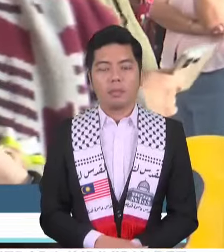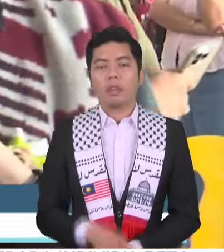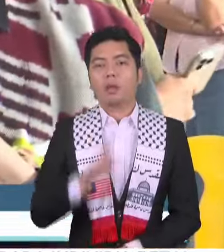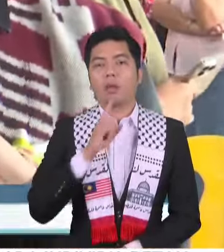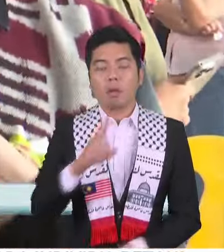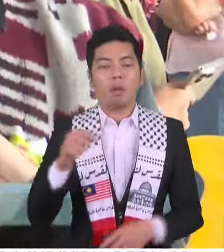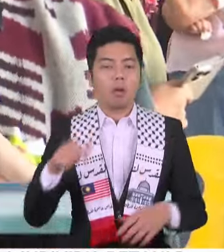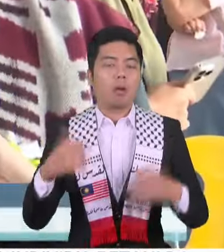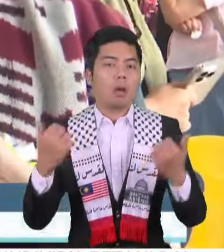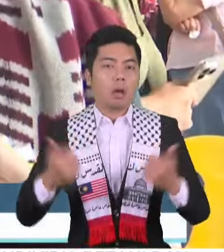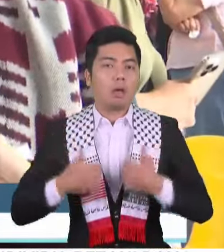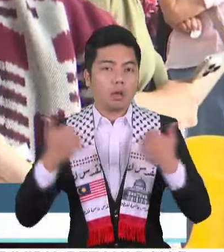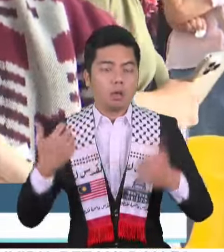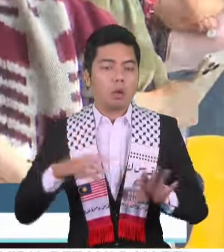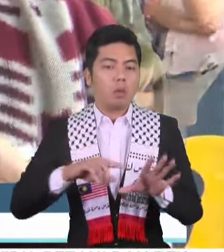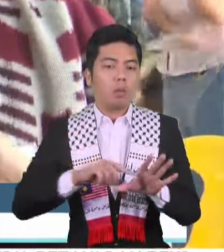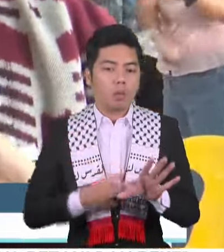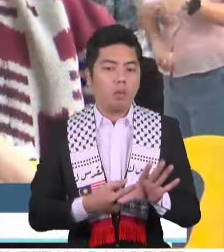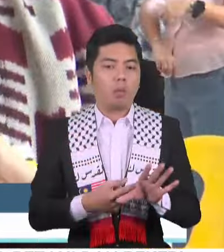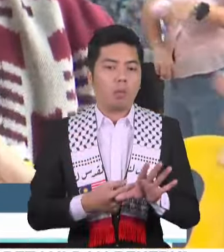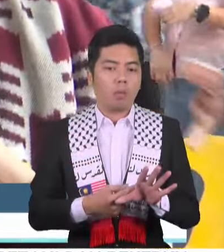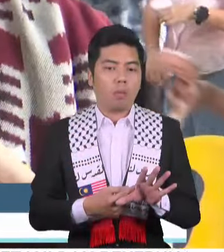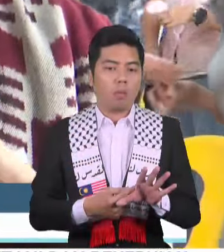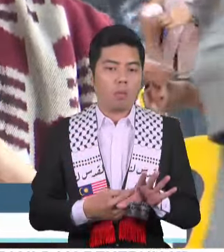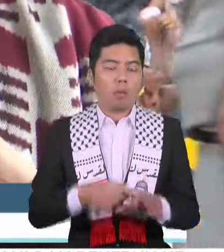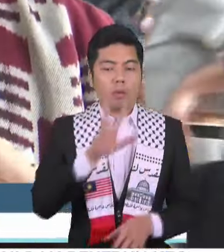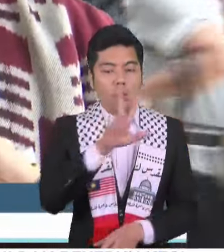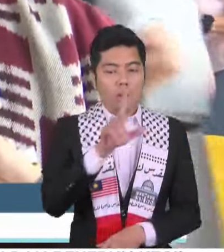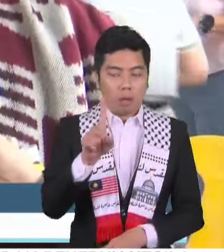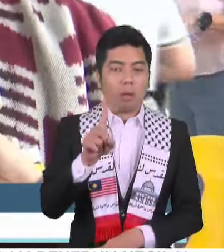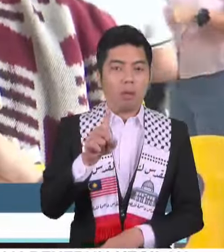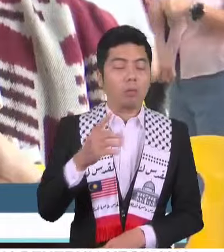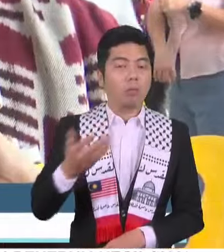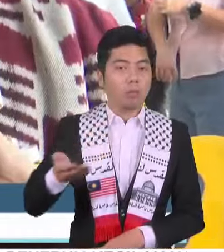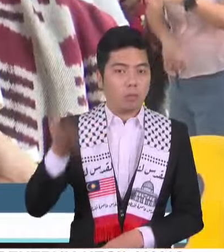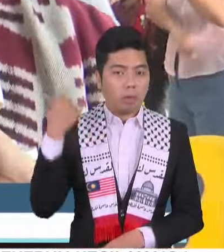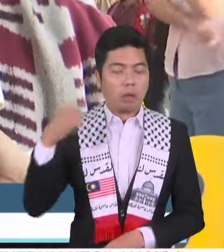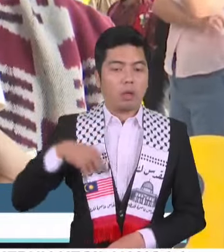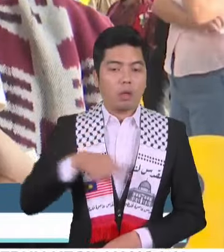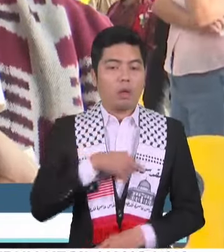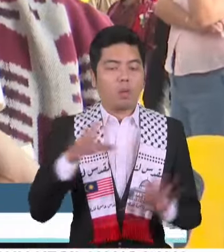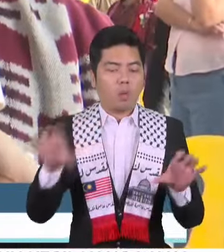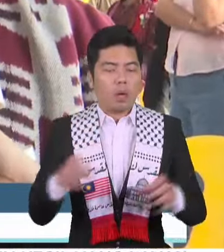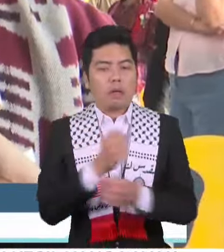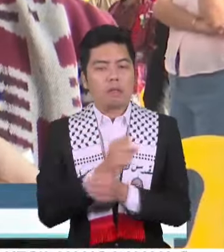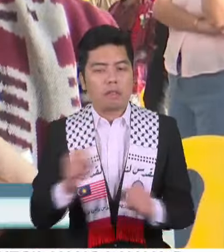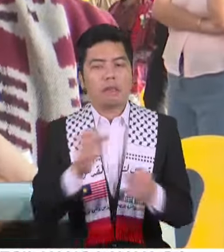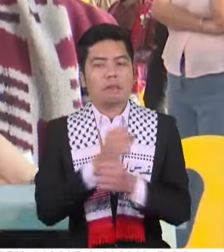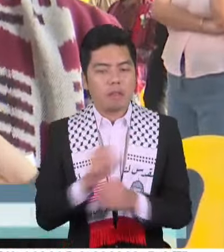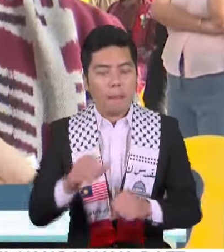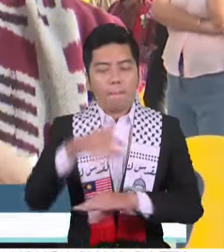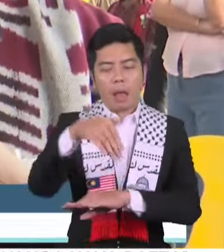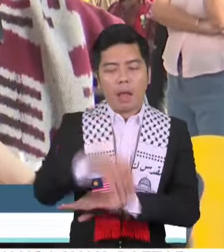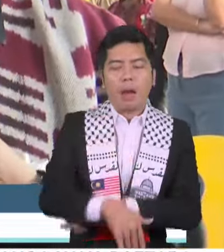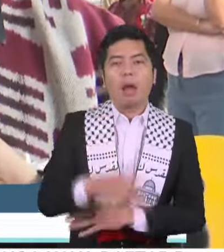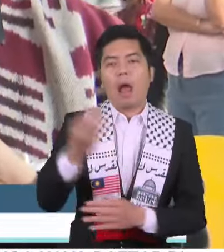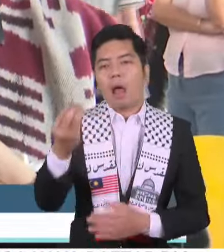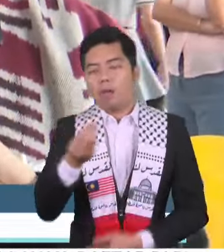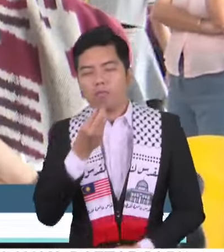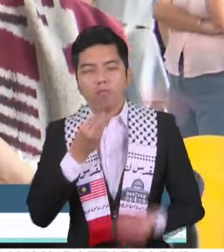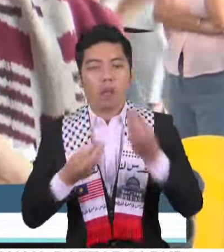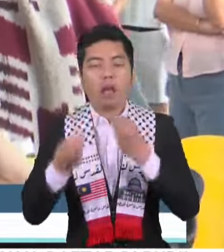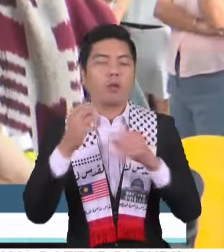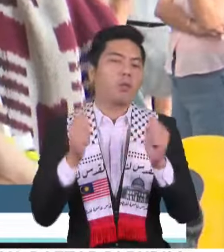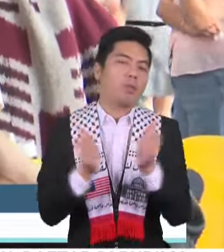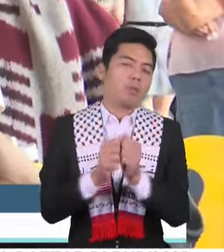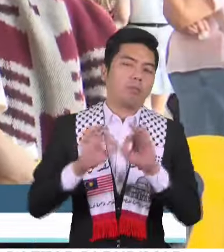Sebenarnya perayaan ini sudah kita mulakan sejak 31 hari bulan. Kita buat persiapan malamnya, kita makan